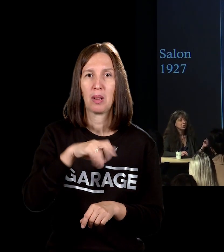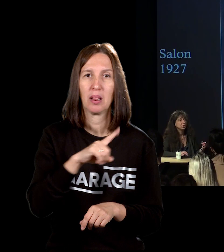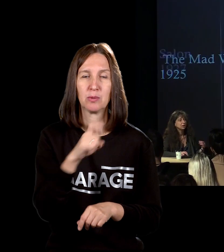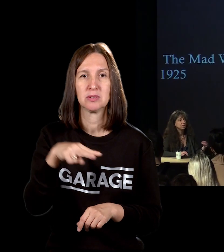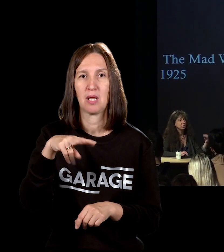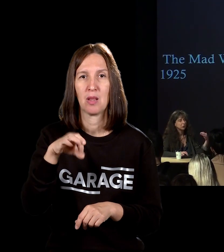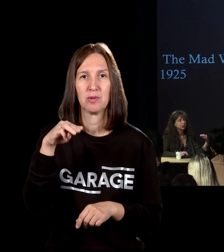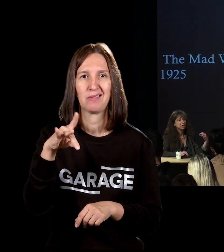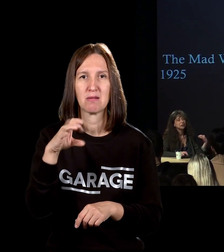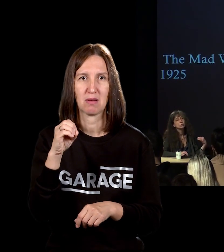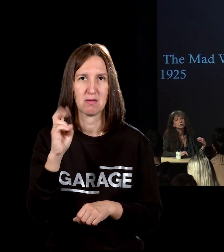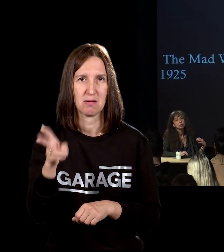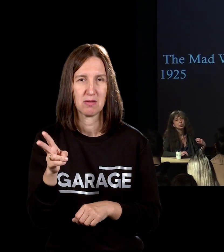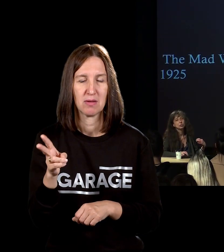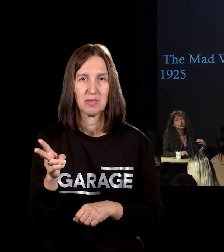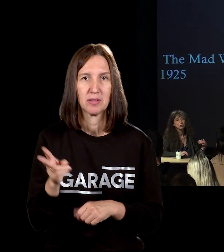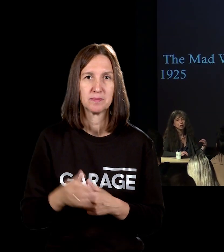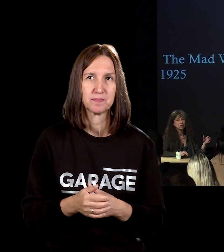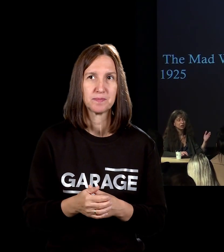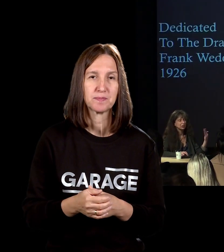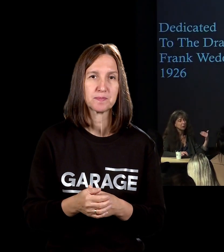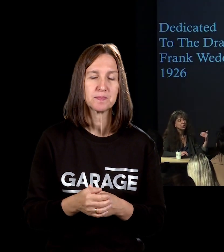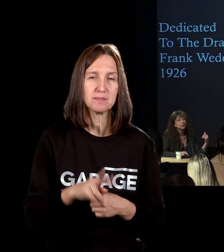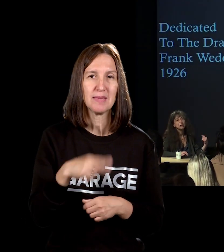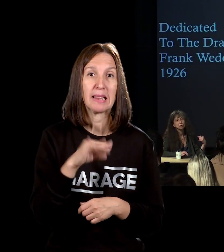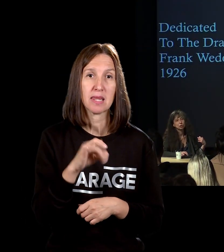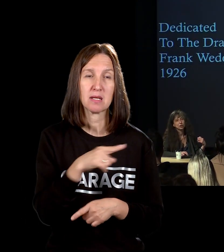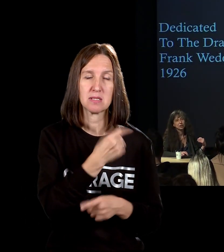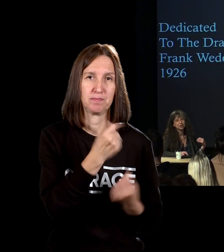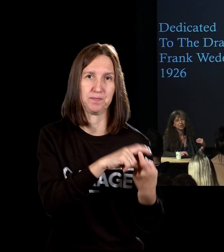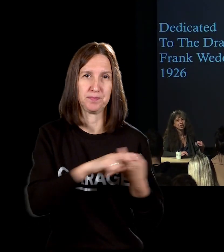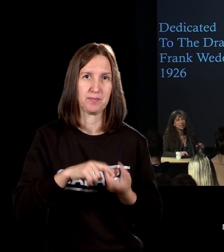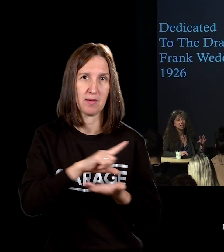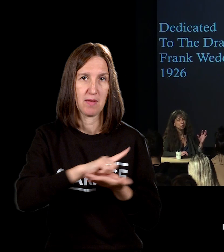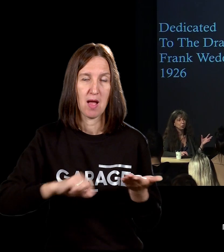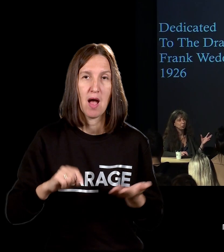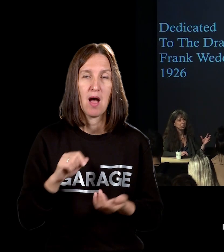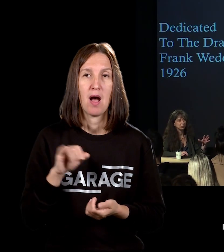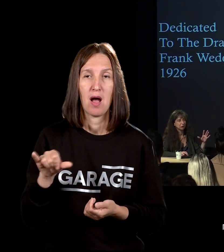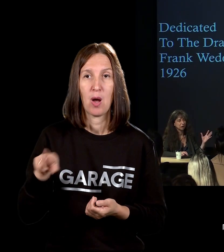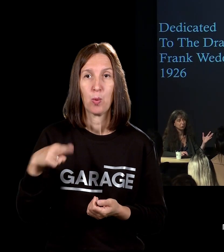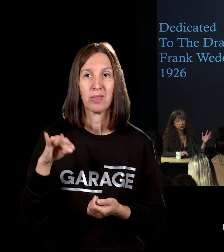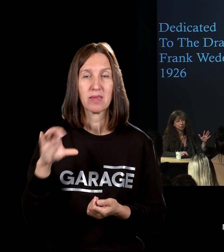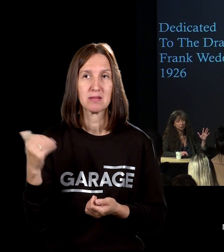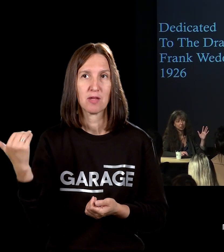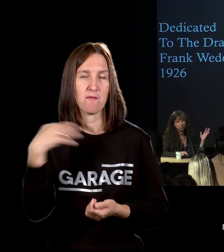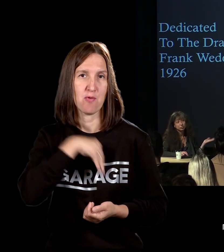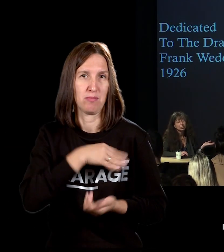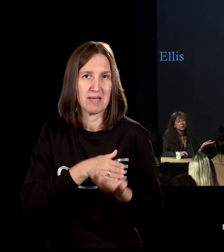Но у Дикса это сама эстетика, в которой он резко, как бы, сам язык немножко меняется, да, это могут быть вот такие